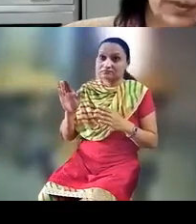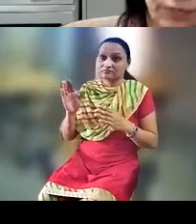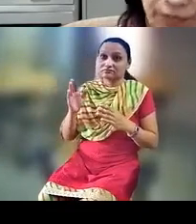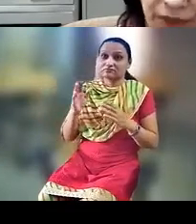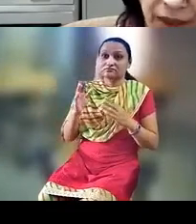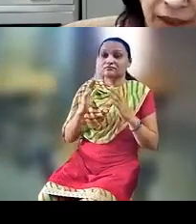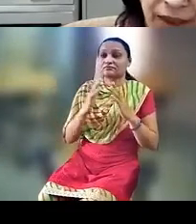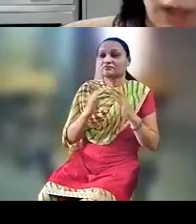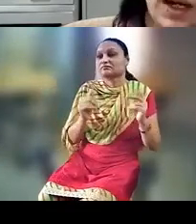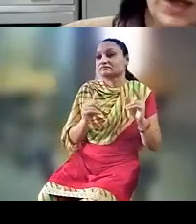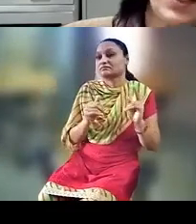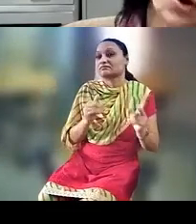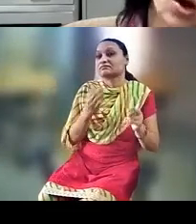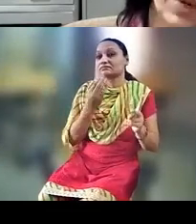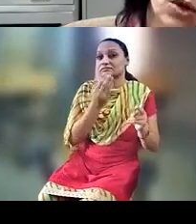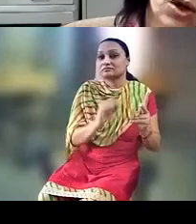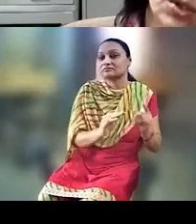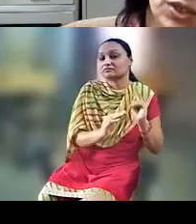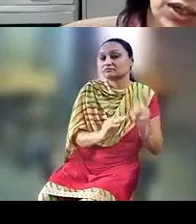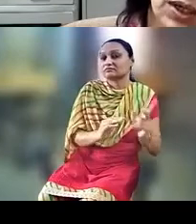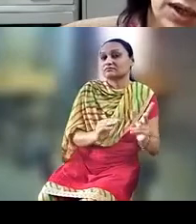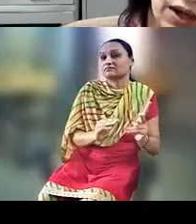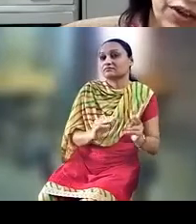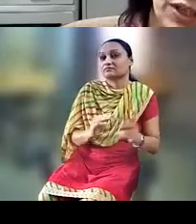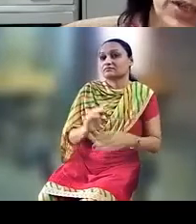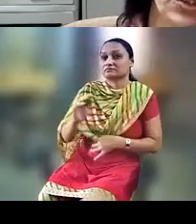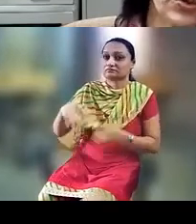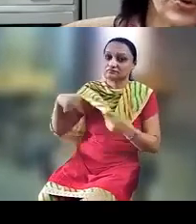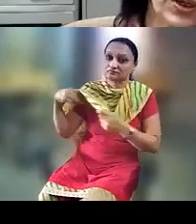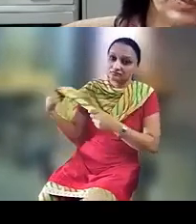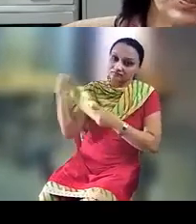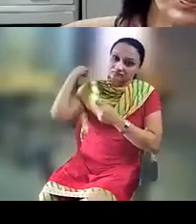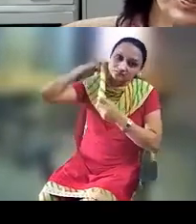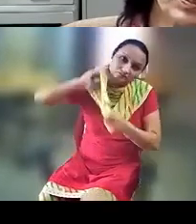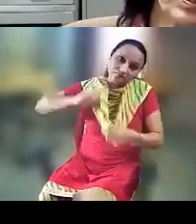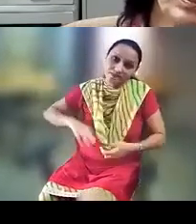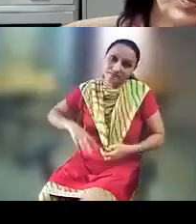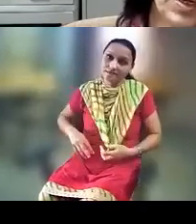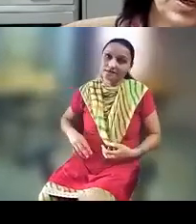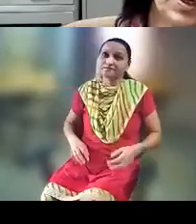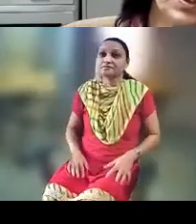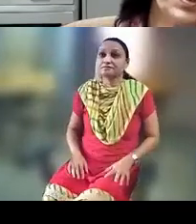था। हाई इकोनॉमिक कॉस्ट थी काफी सारी चीजों की।